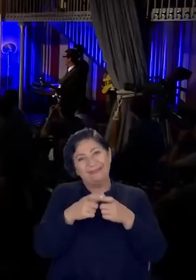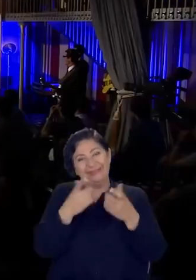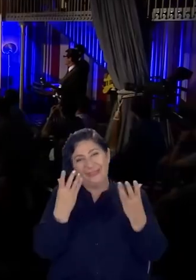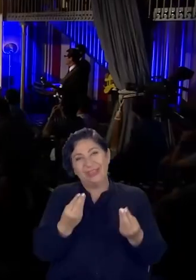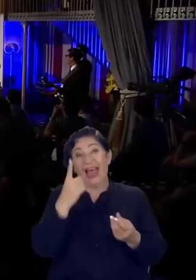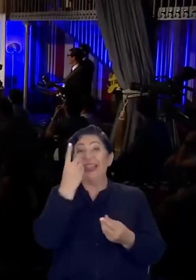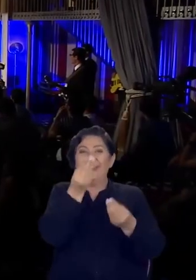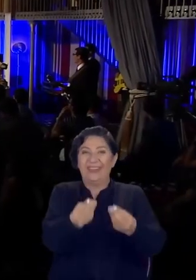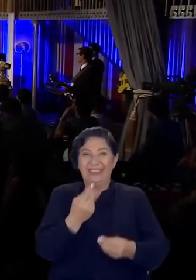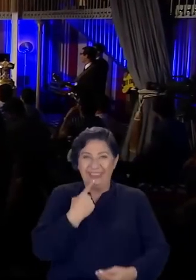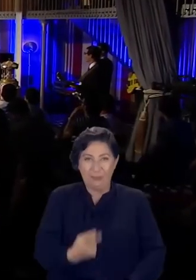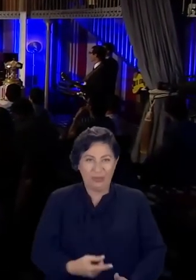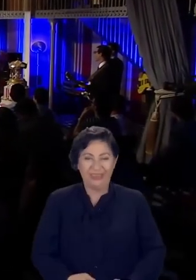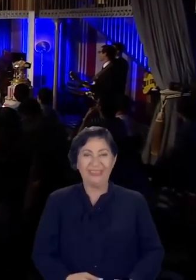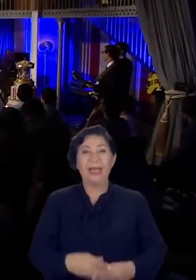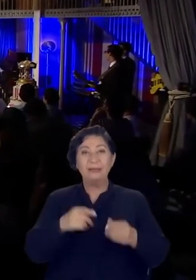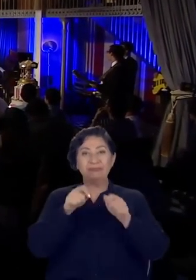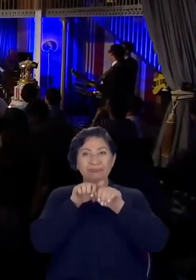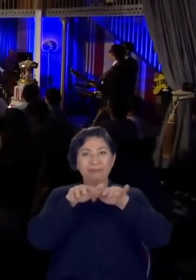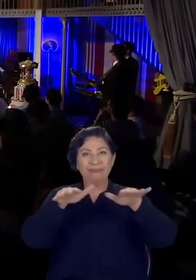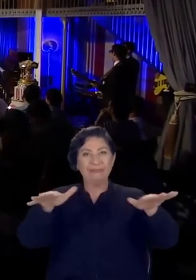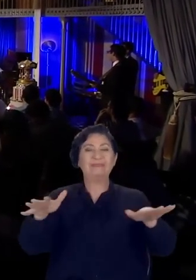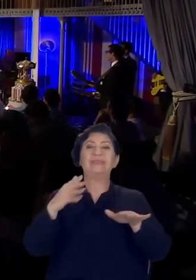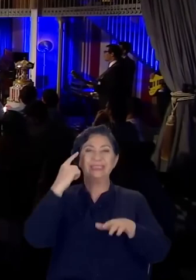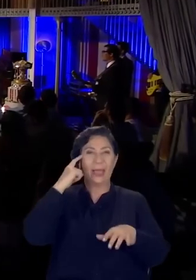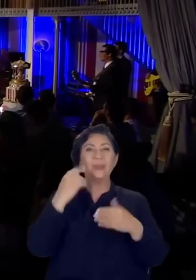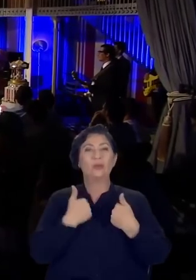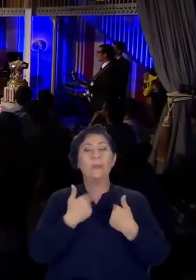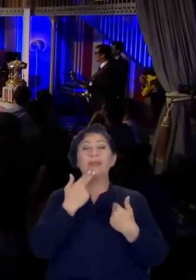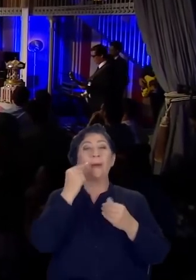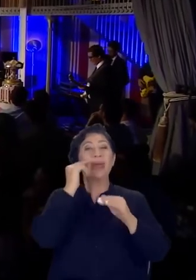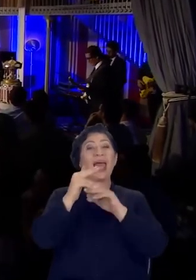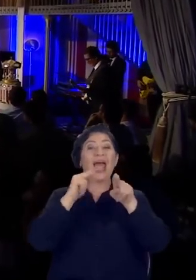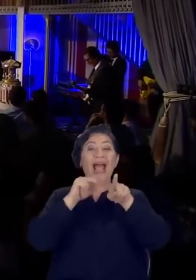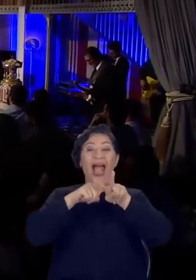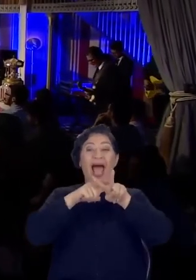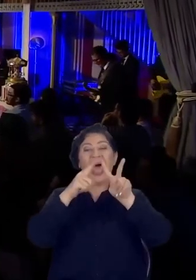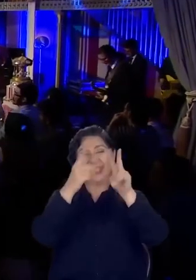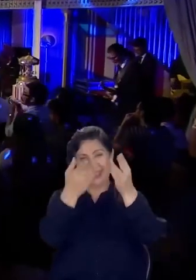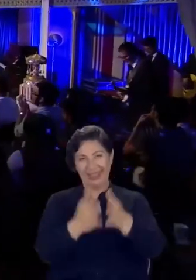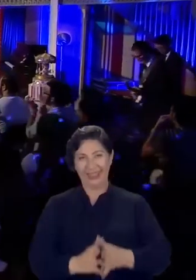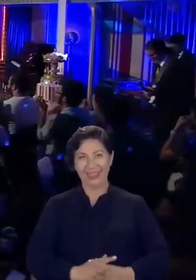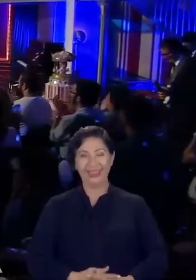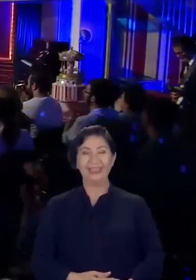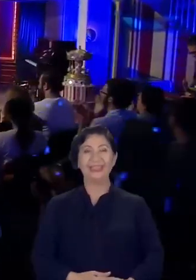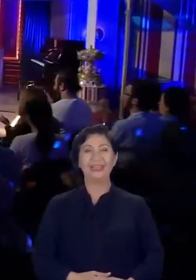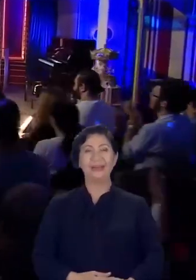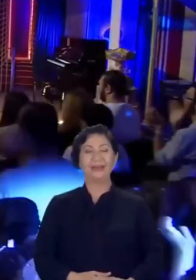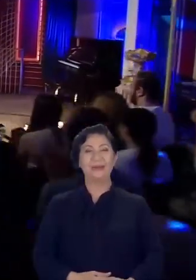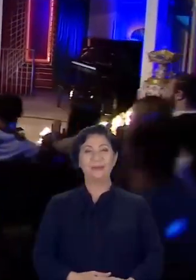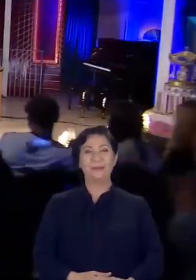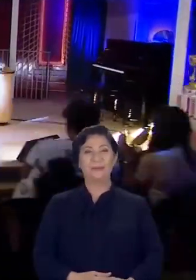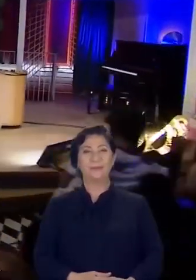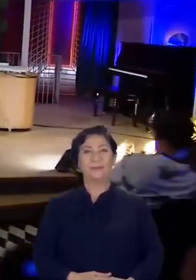için Allah versin demiş. Piyasada tutacağını tahmin ediyorum. Hanımlar beyler, Kaan Orkun!